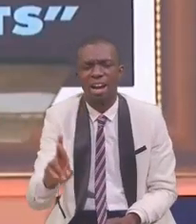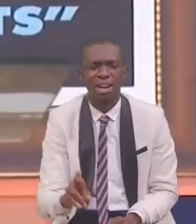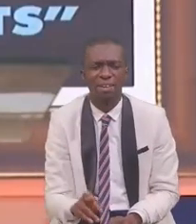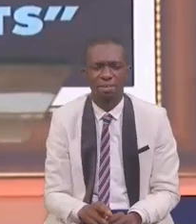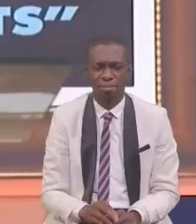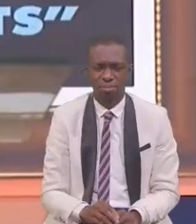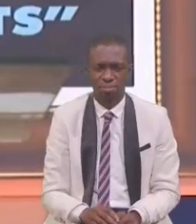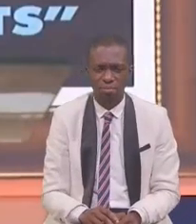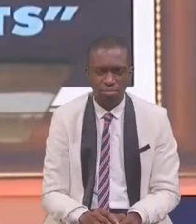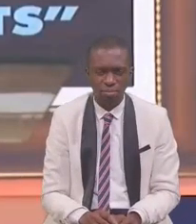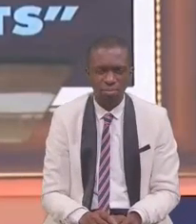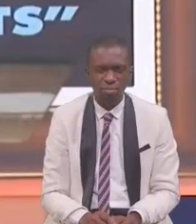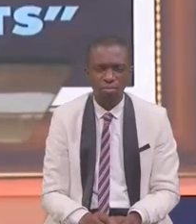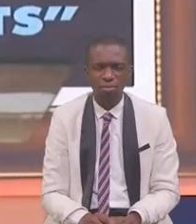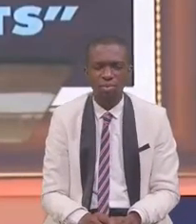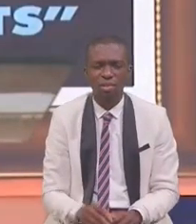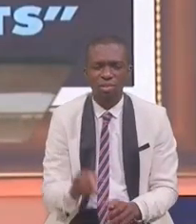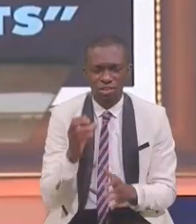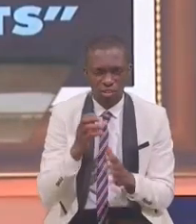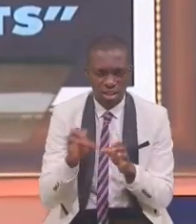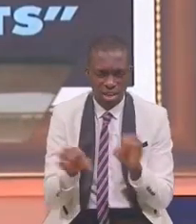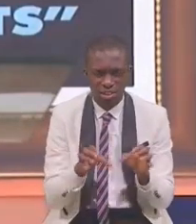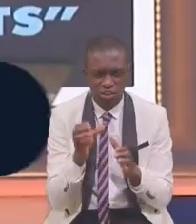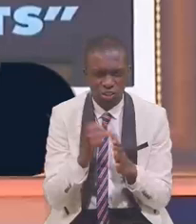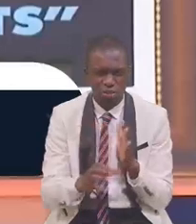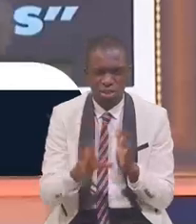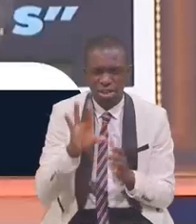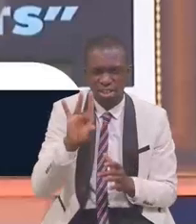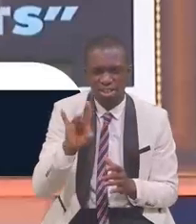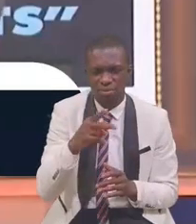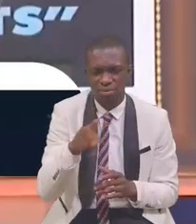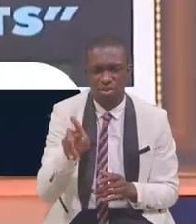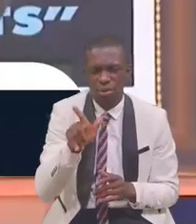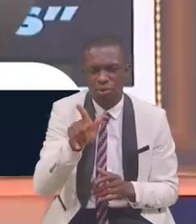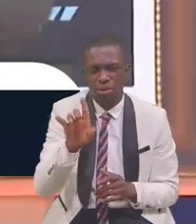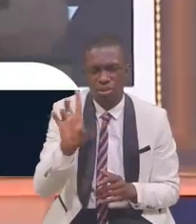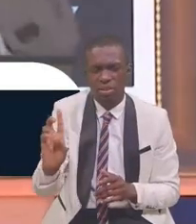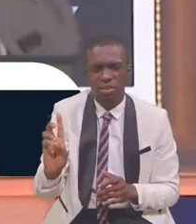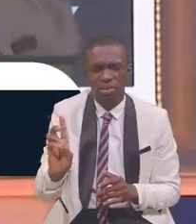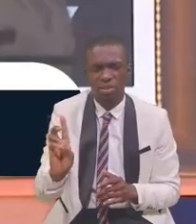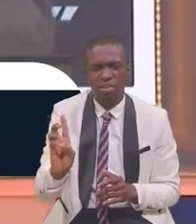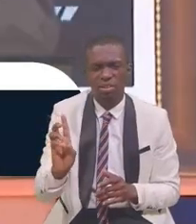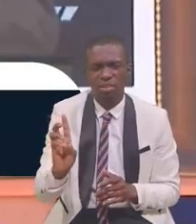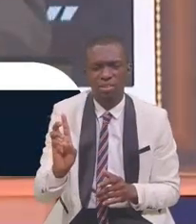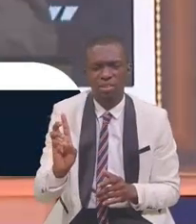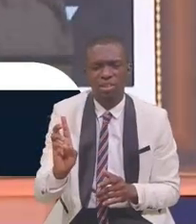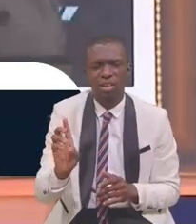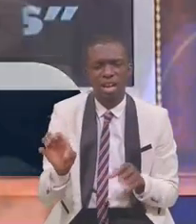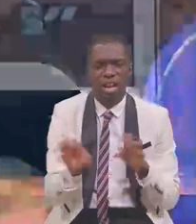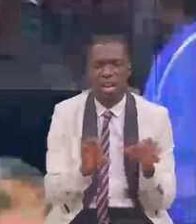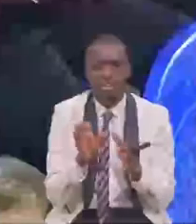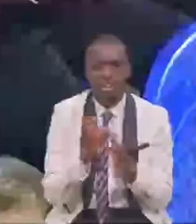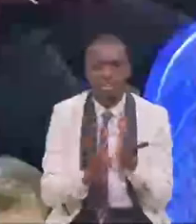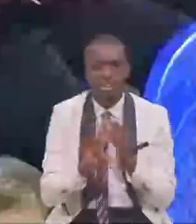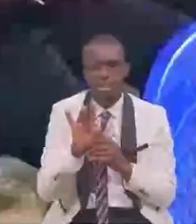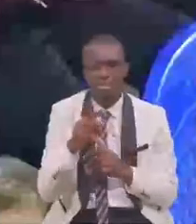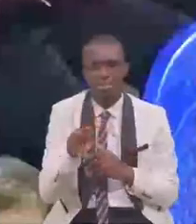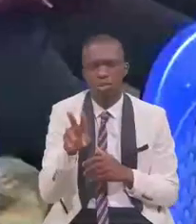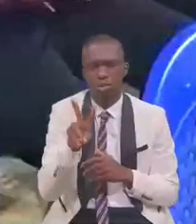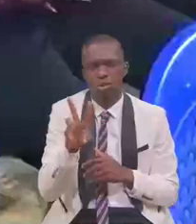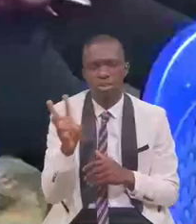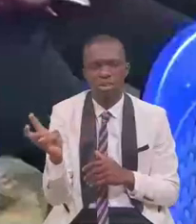Acte 8, verset 26. Acte 8, 26. Un ange du